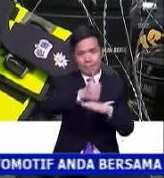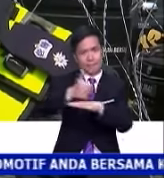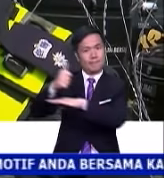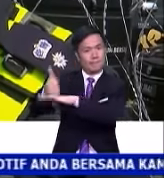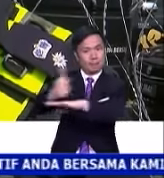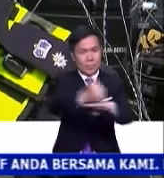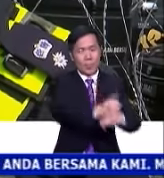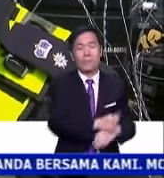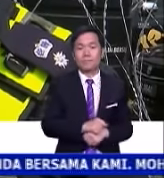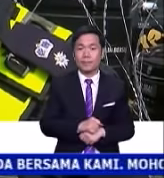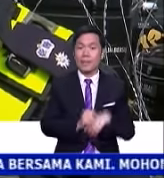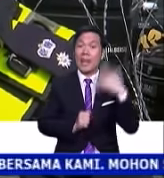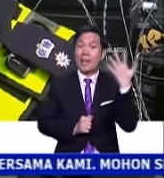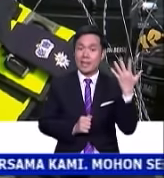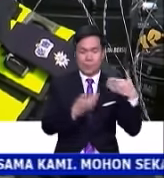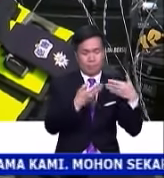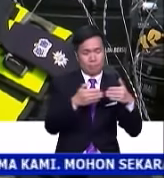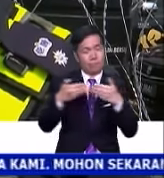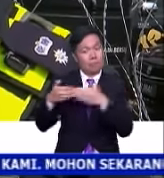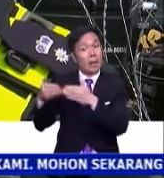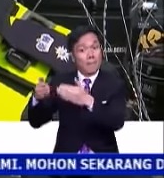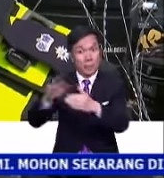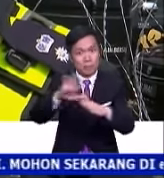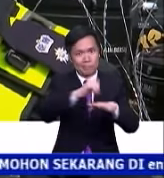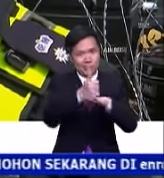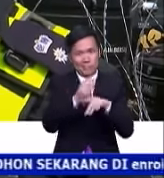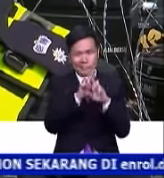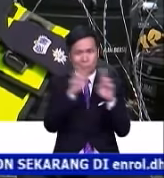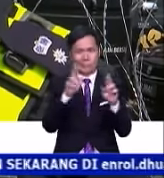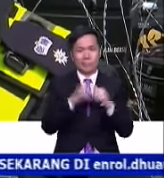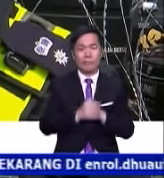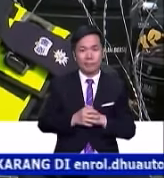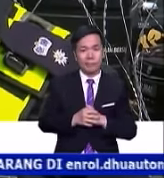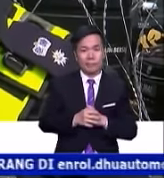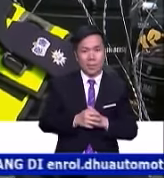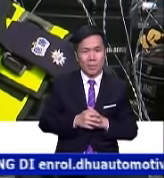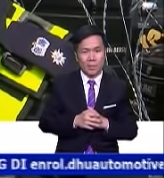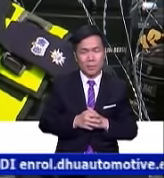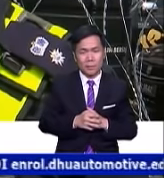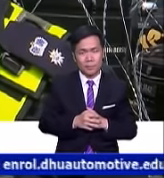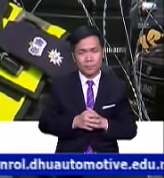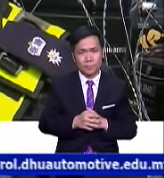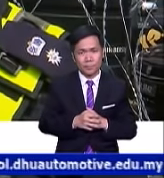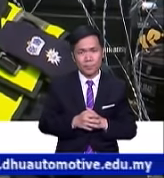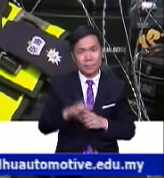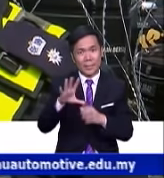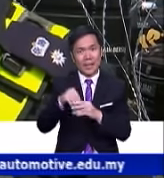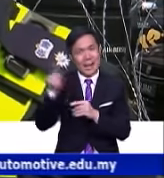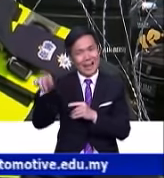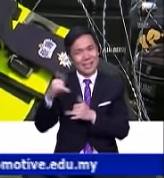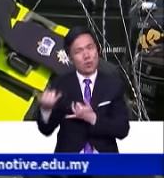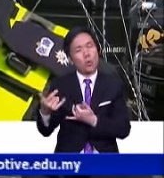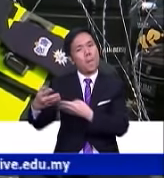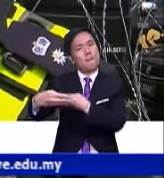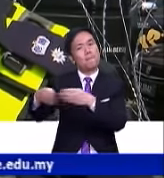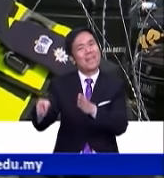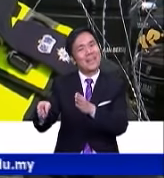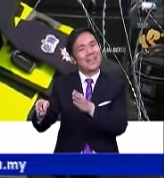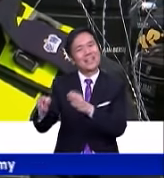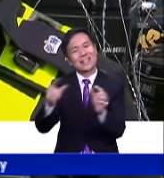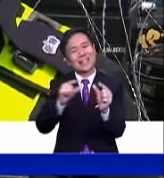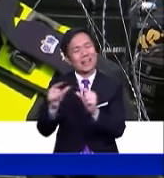sediakan ada 5 pos. Termasuk juga dengan kita punya di pusat bilik gerakan di